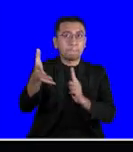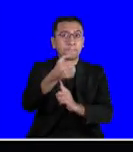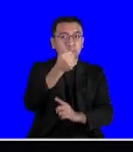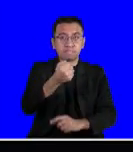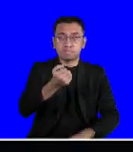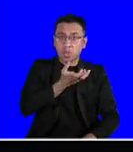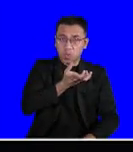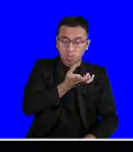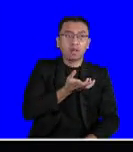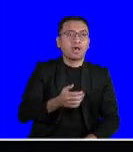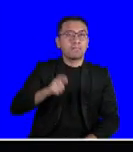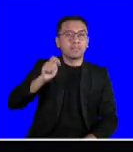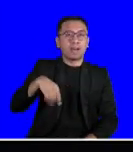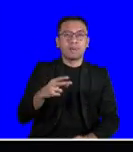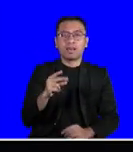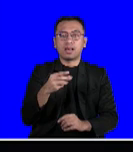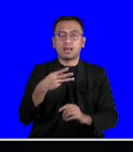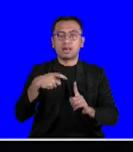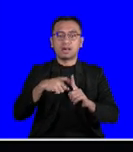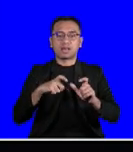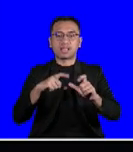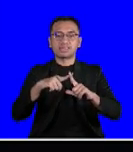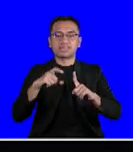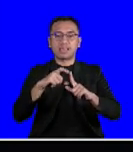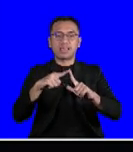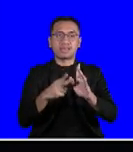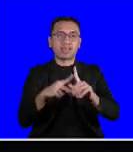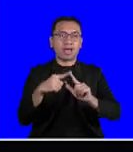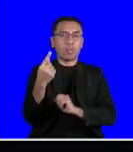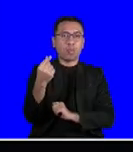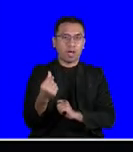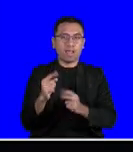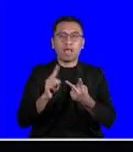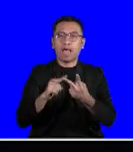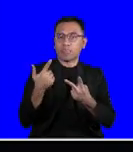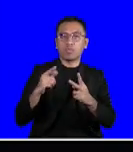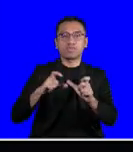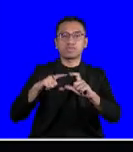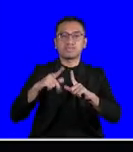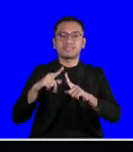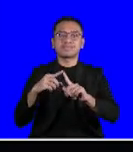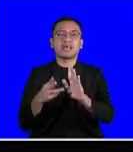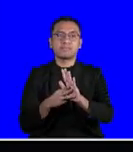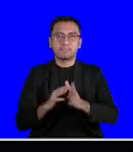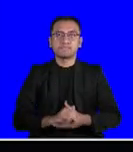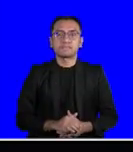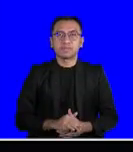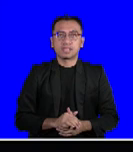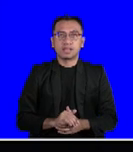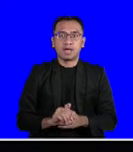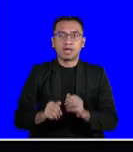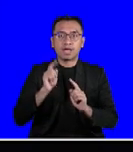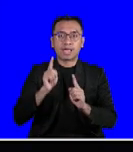memindahkan misalnya ke reksadana pasar uang, ke reksadana saham, sehingga ketika